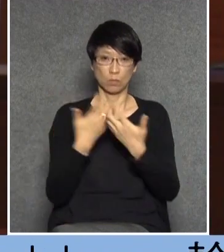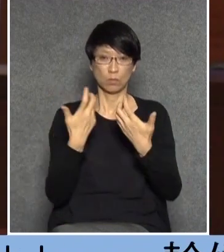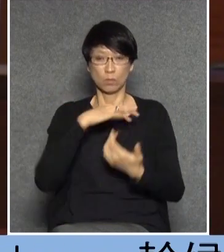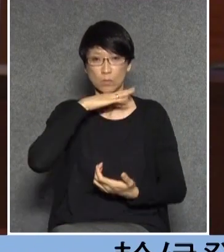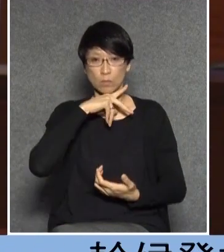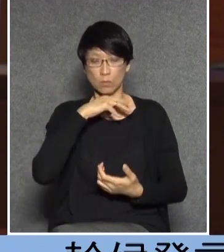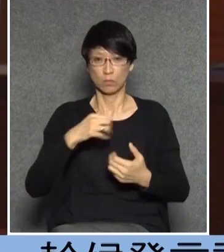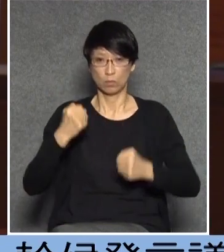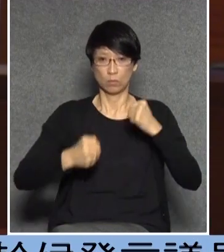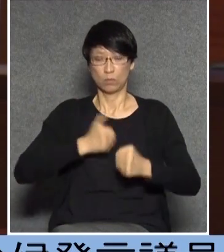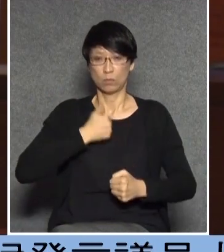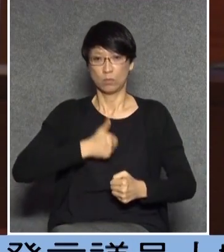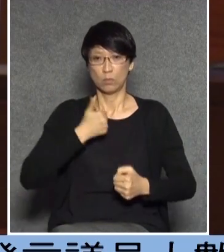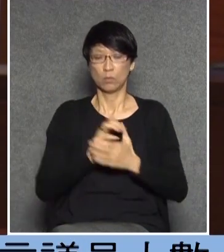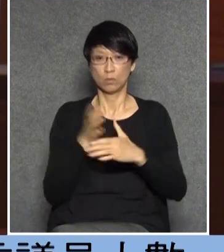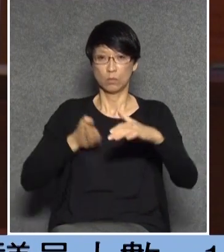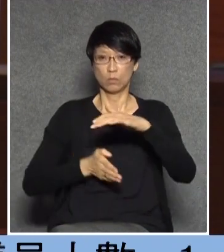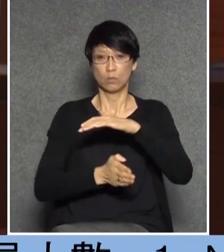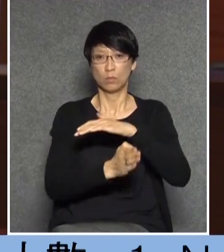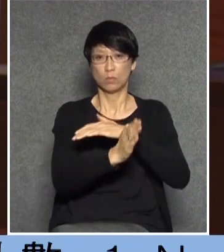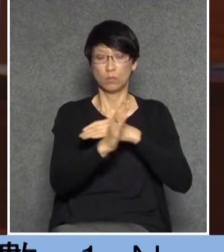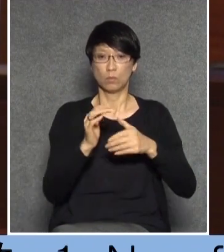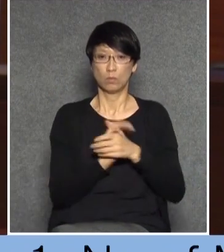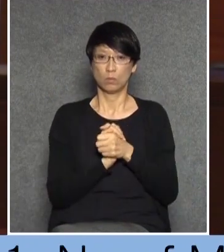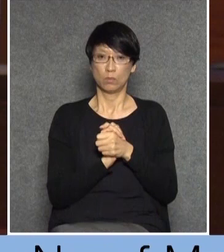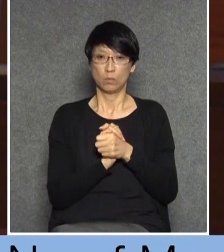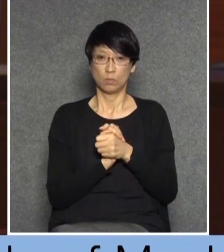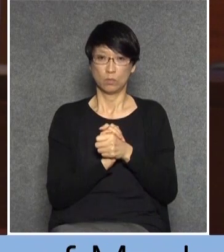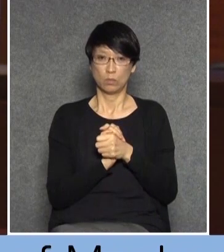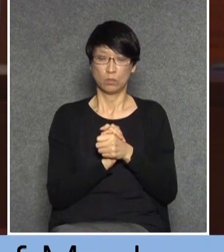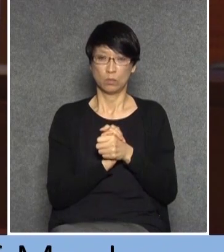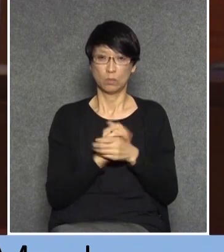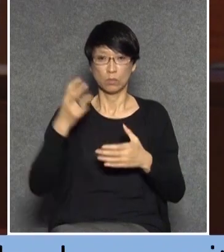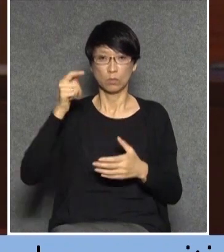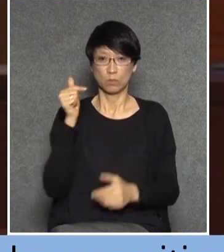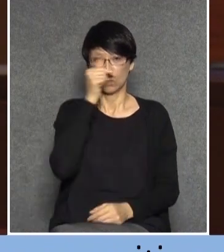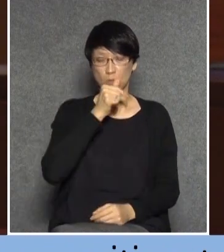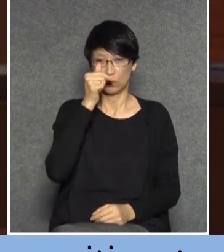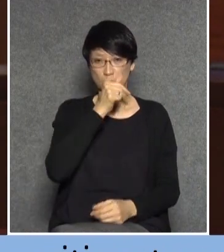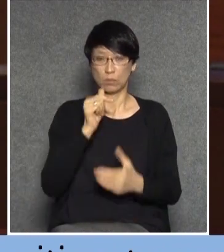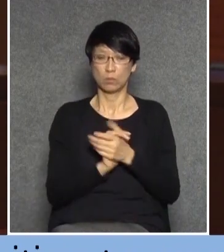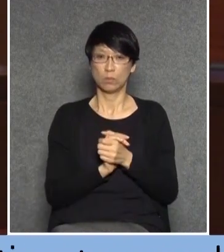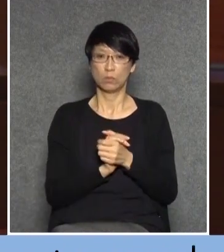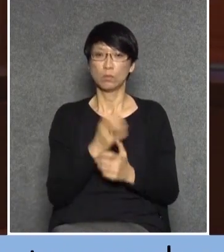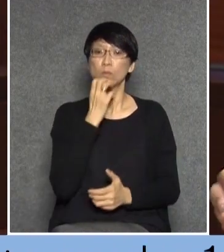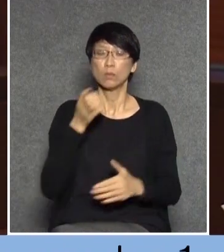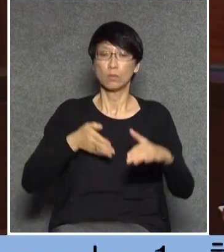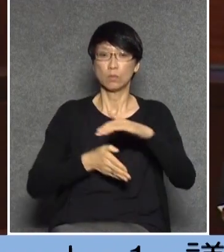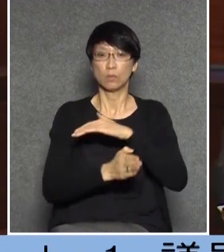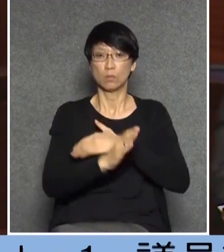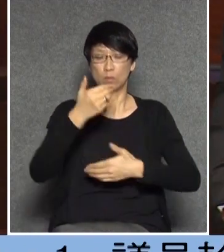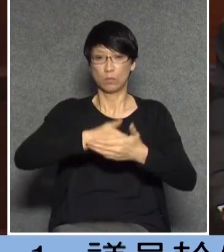全往港島中繞道東隧的路程大約多4公里，單是燃油開支就不止東隧減收的